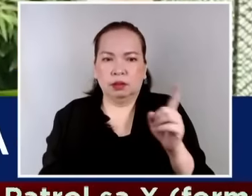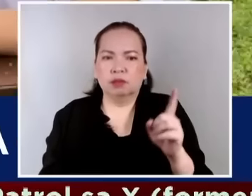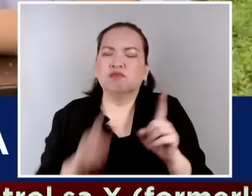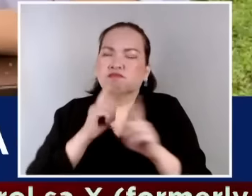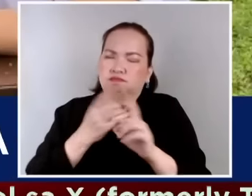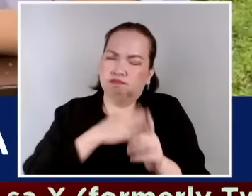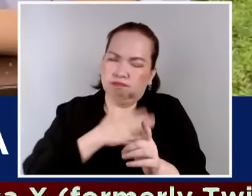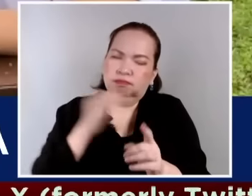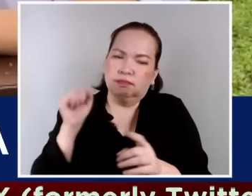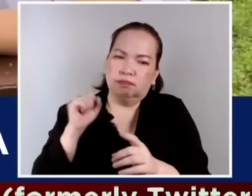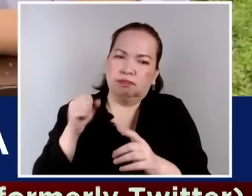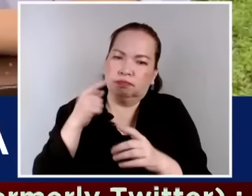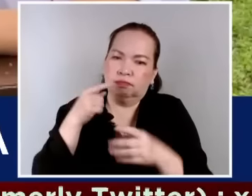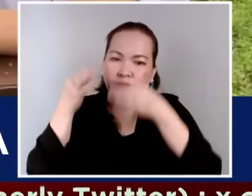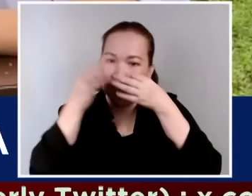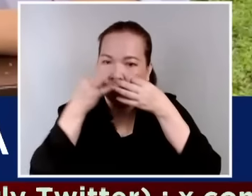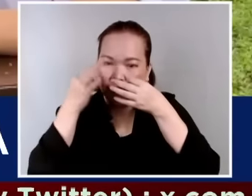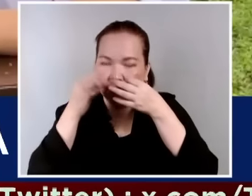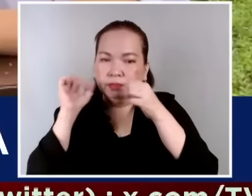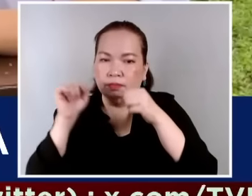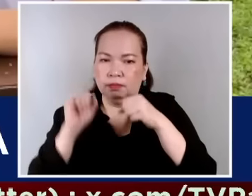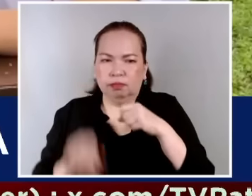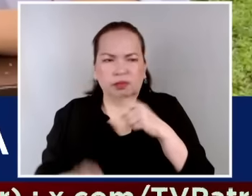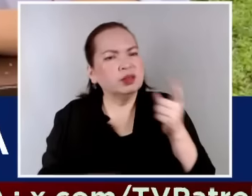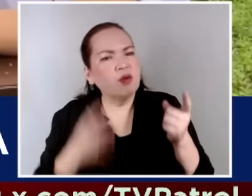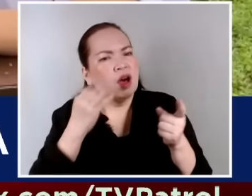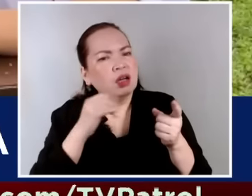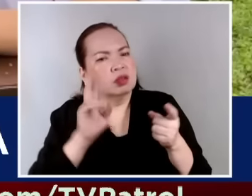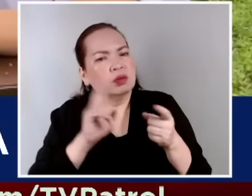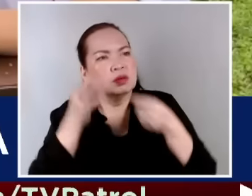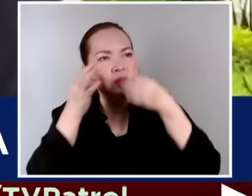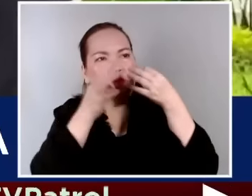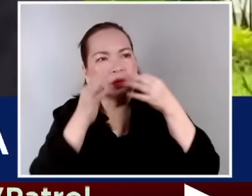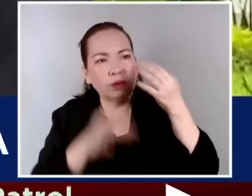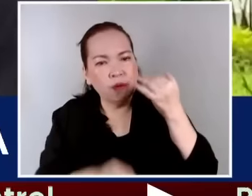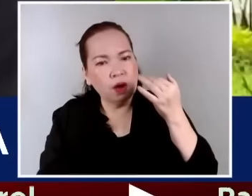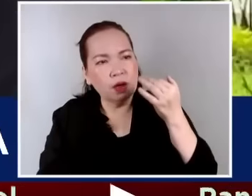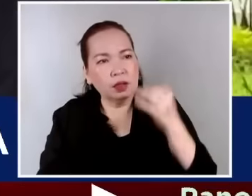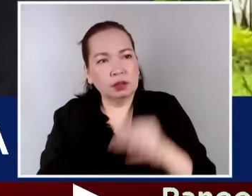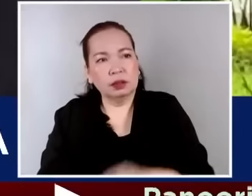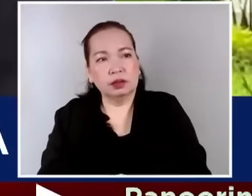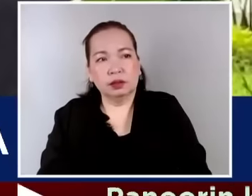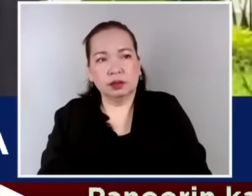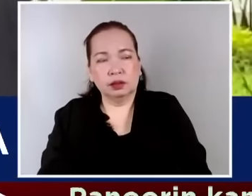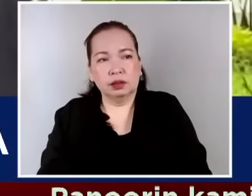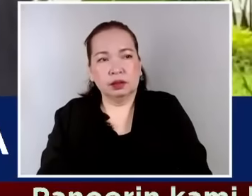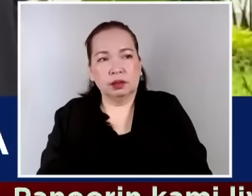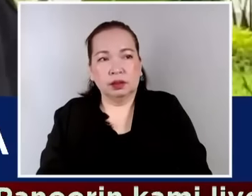droga. Bakit ka napunta sa paggamit ng drugs? Kaya?